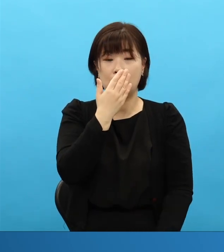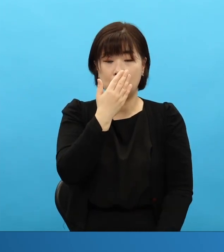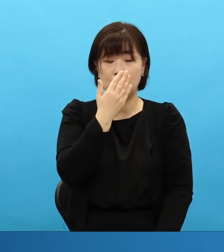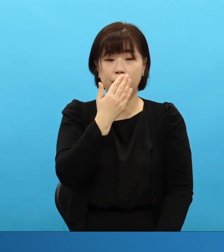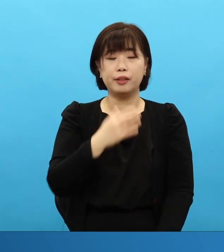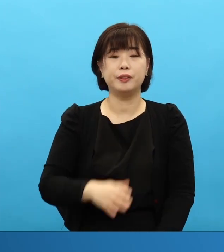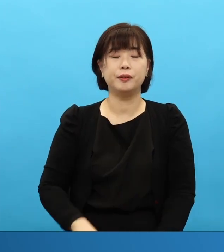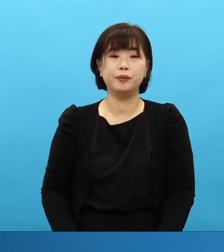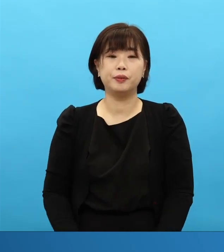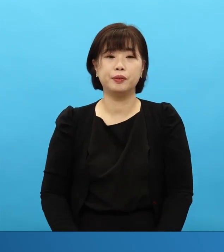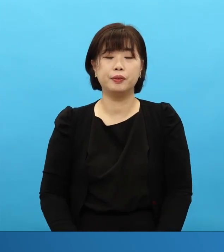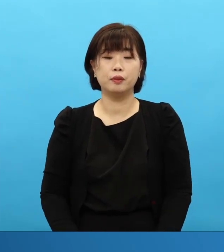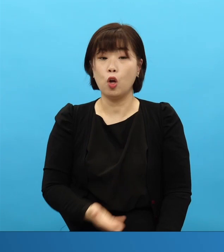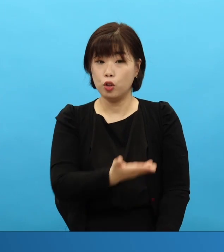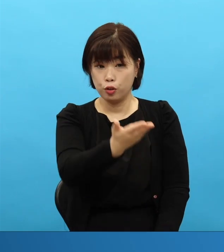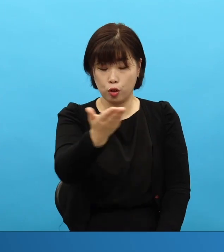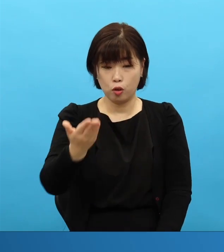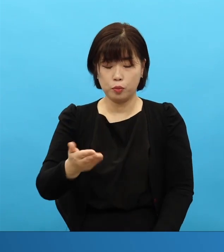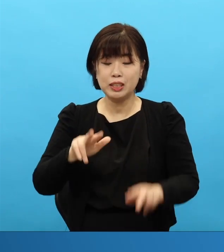this. 여기서 여러분들이